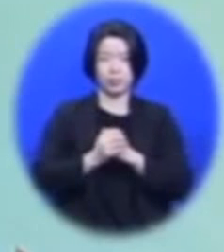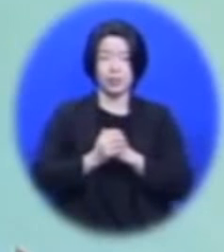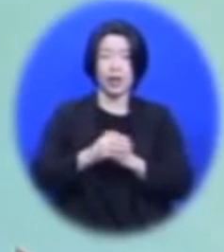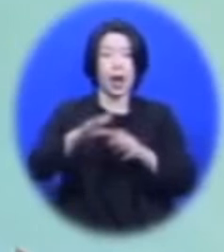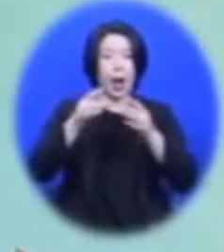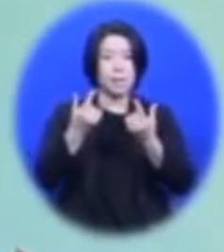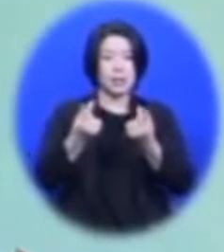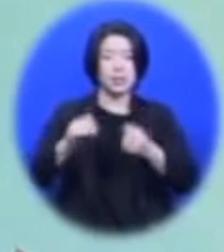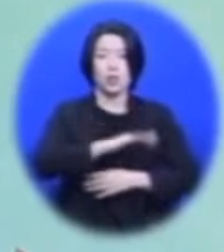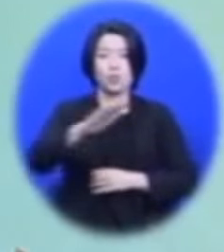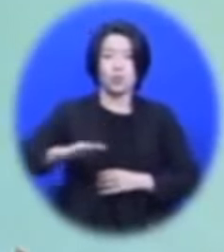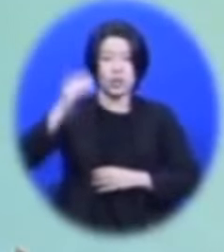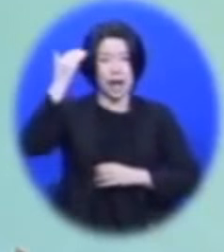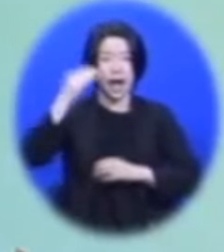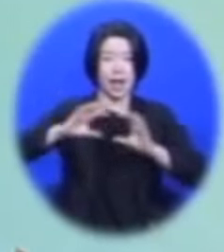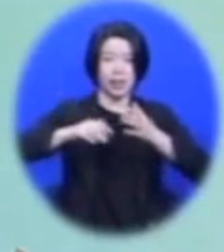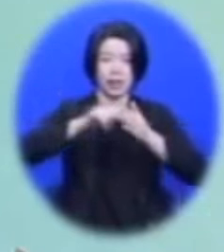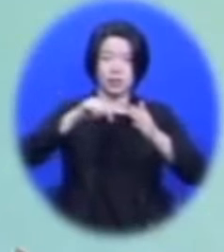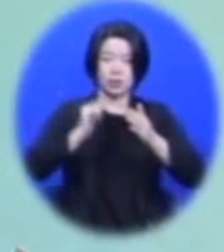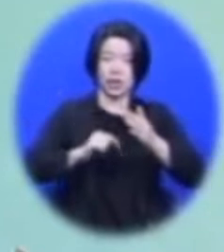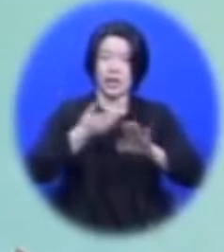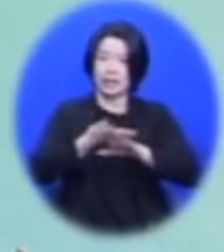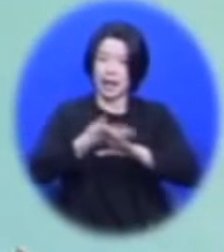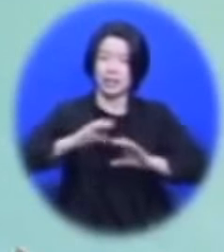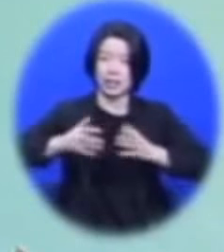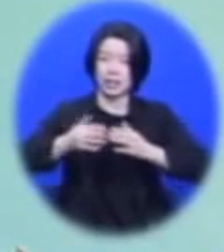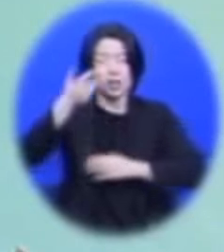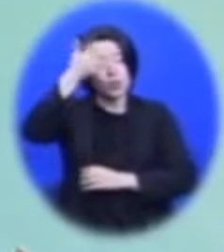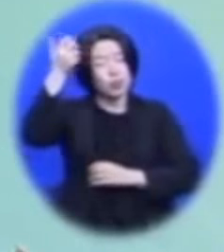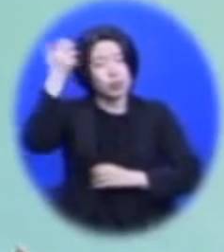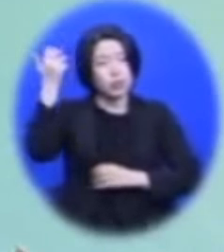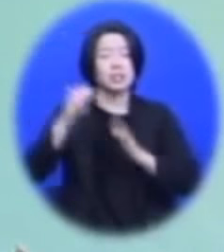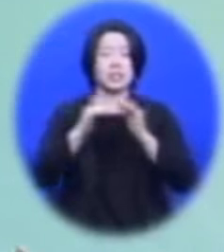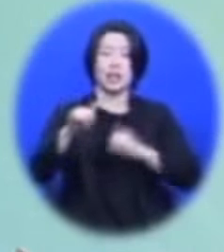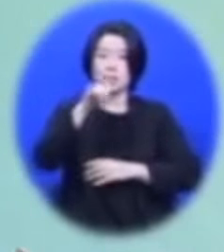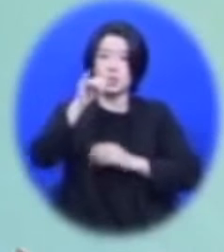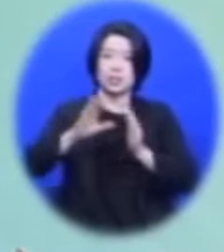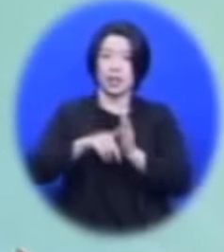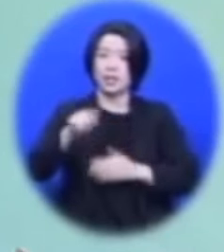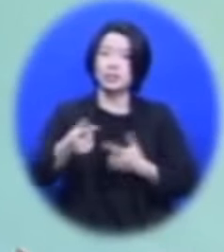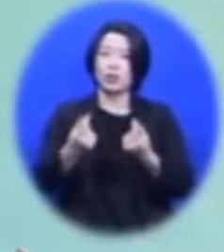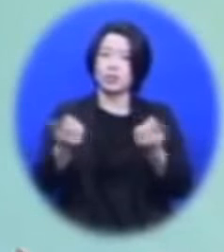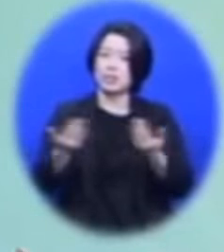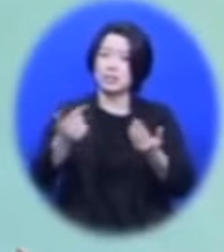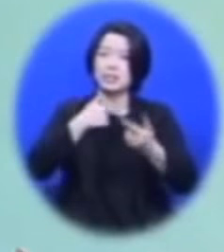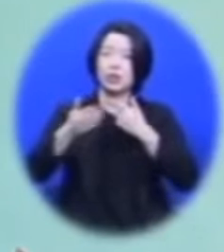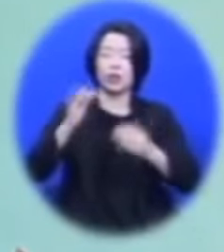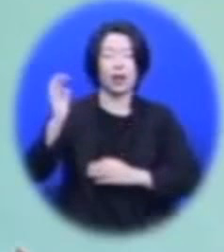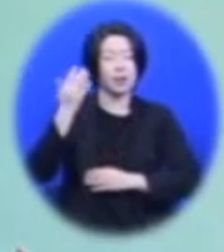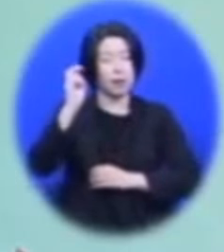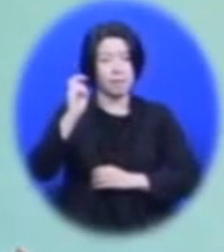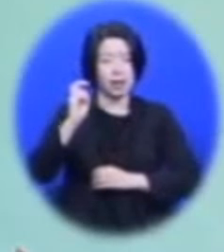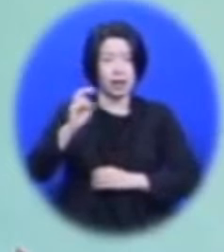마치 우리나라 안에 다른 나라를 꿈꾸는 사람이 있을 경우에 그런 일을 겪게 되겠죠.